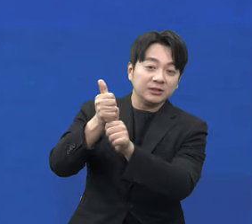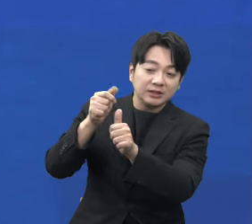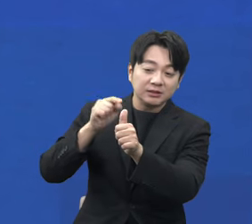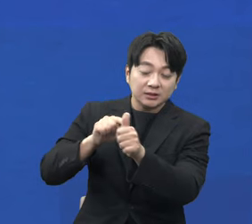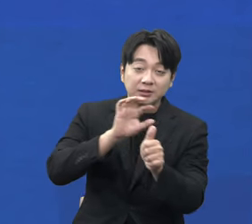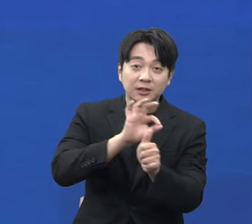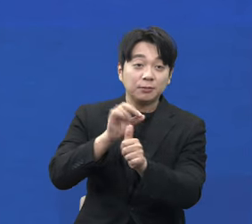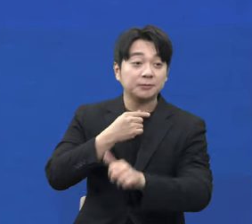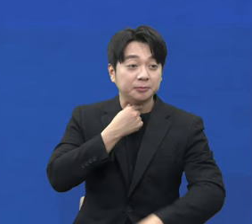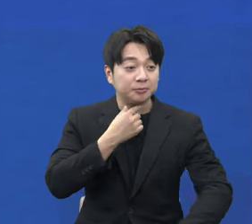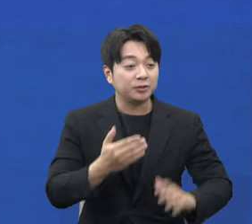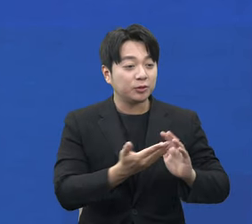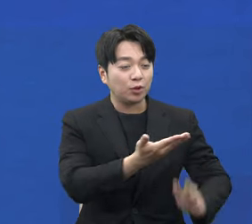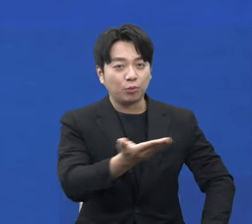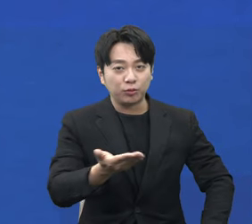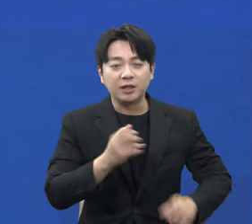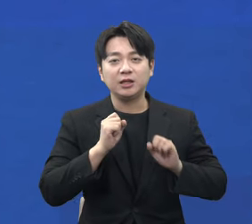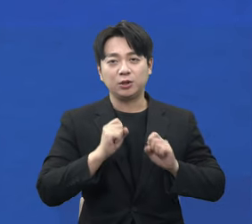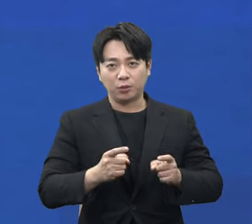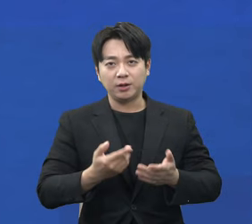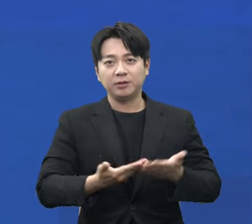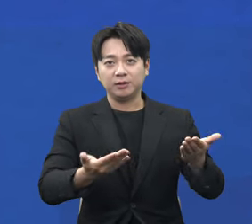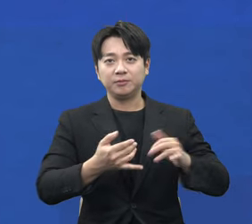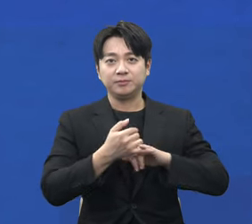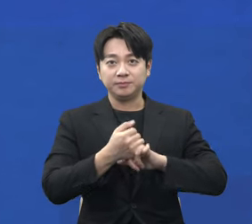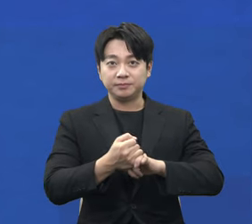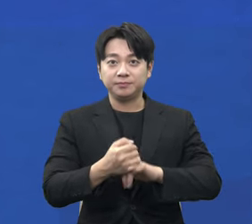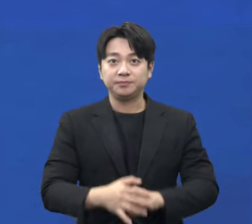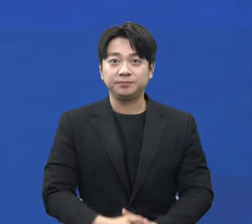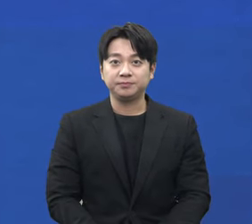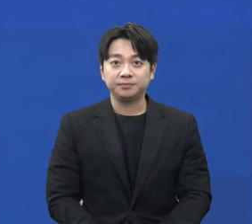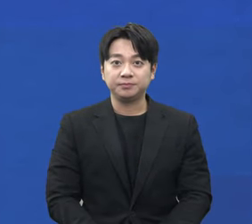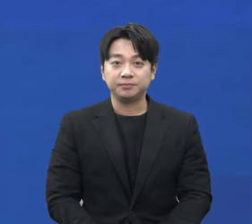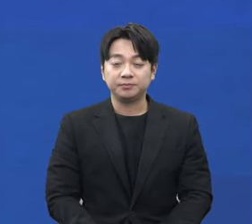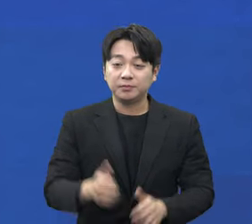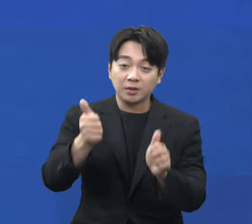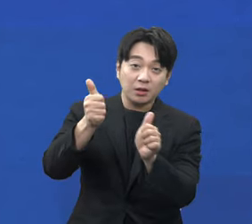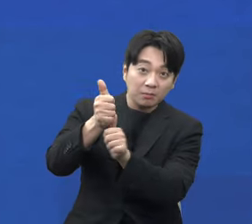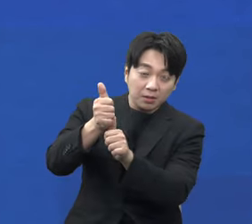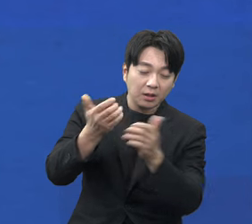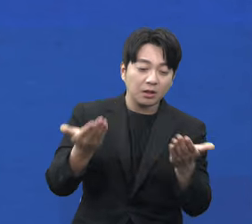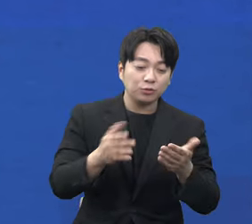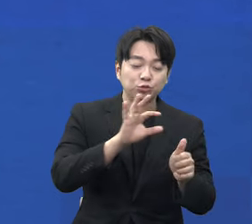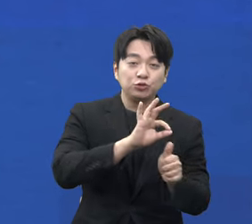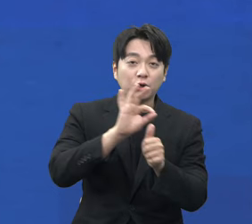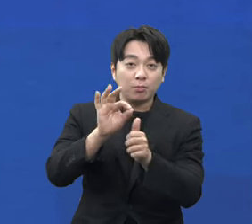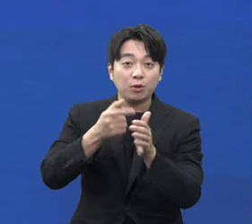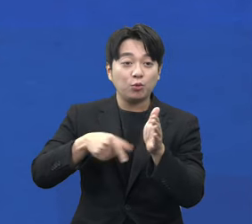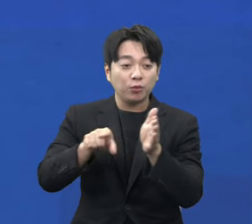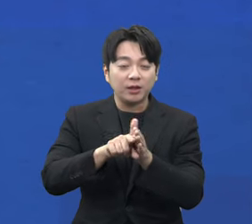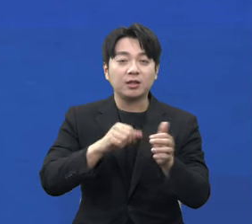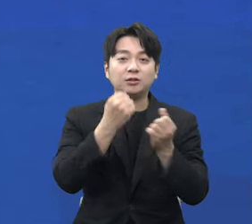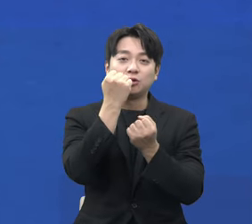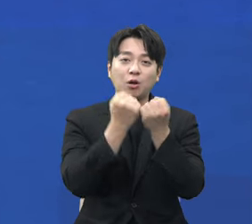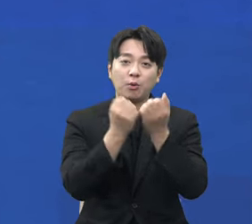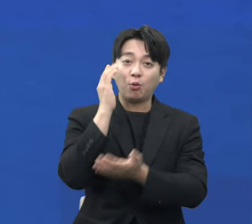기회를 제공하겠습니다. 보좌진 취업 설명회를 개최하고 전문화 교육을